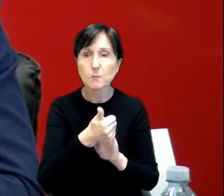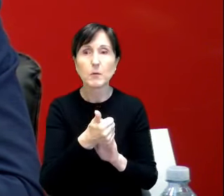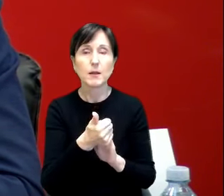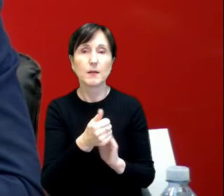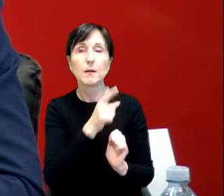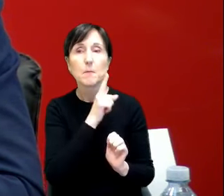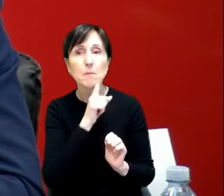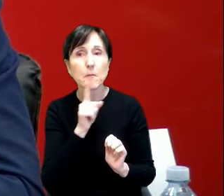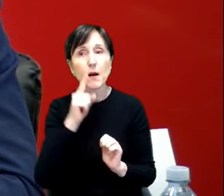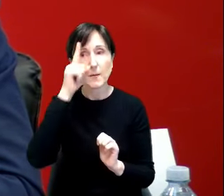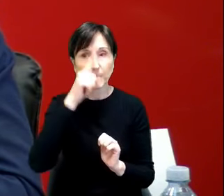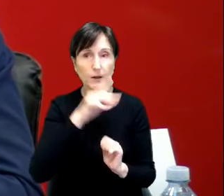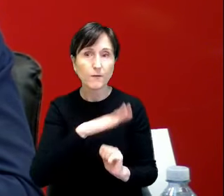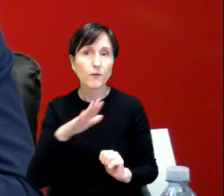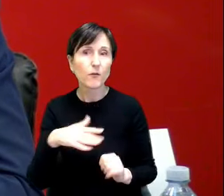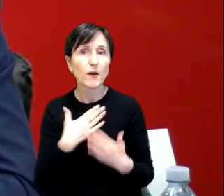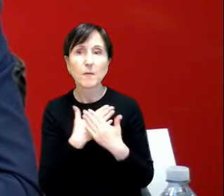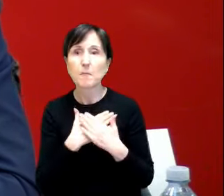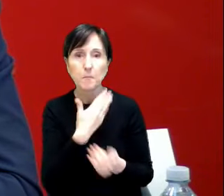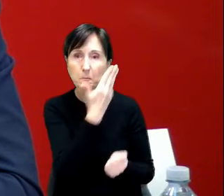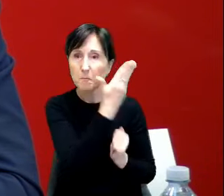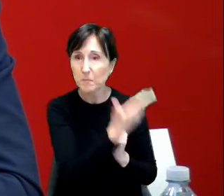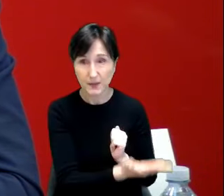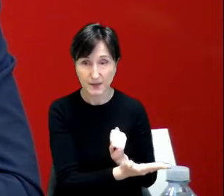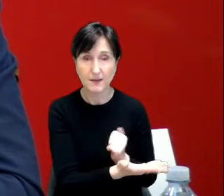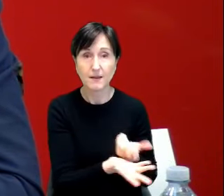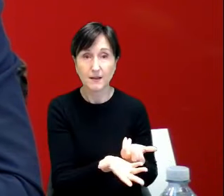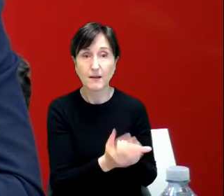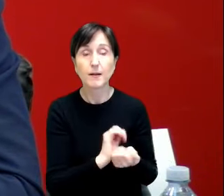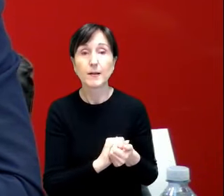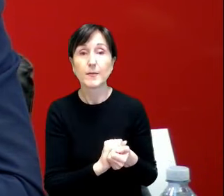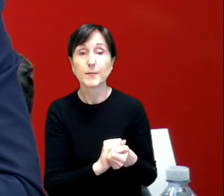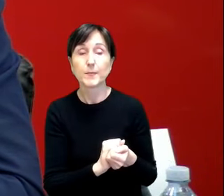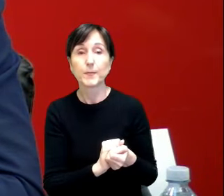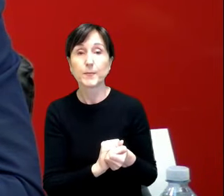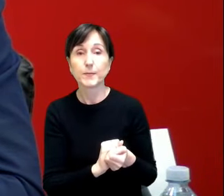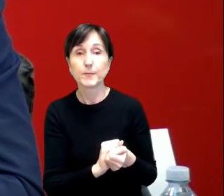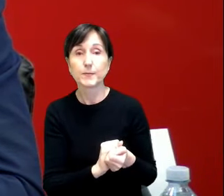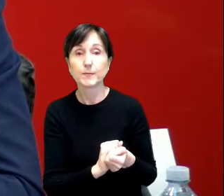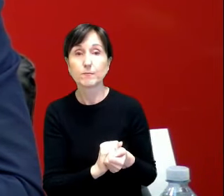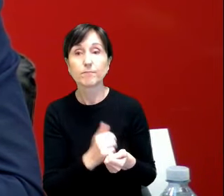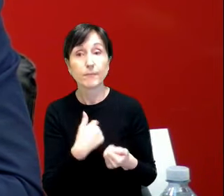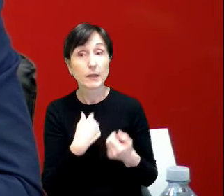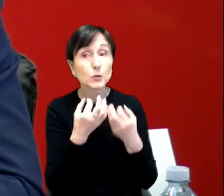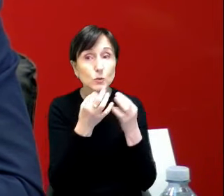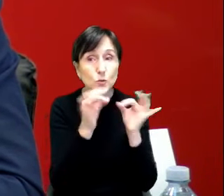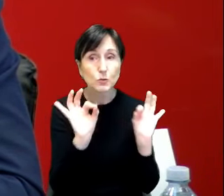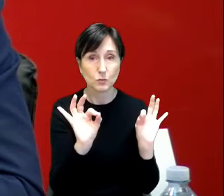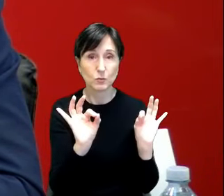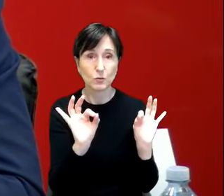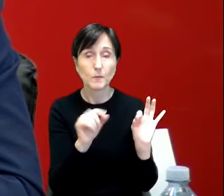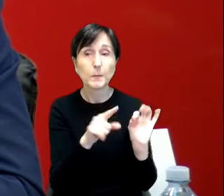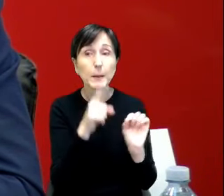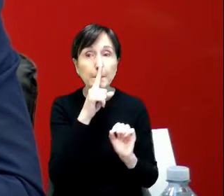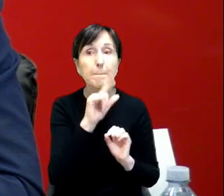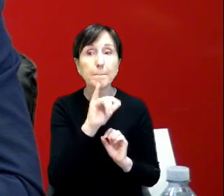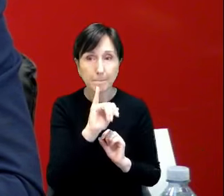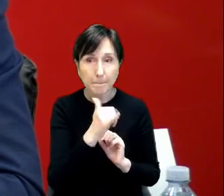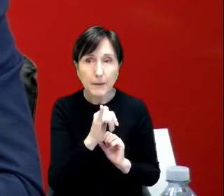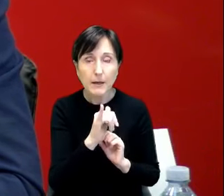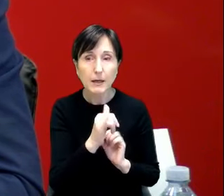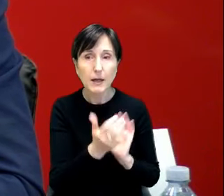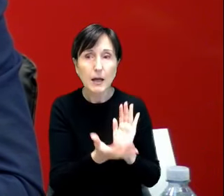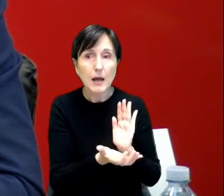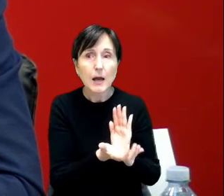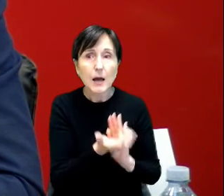ir vaikų be abejo kitaip būt negali reiškia aš jiems siūliau sakau jūs pabandykite rasti tada kit